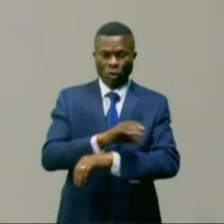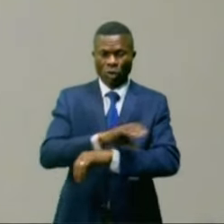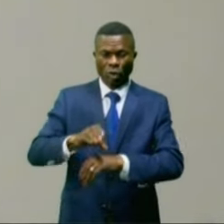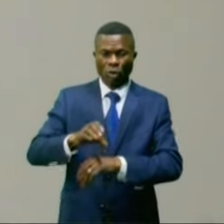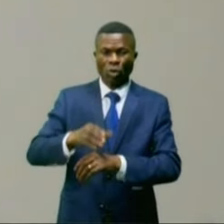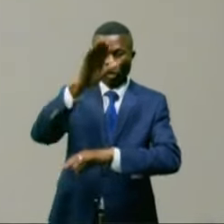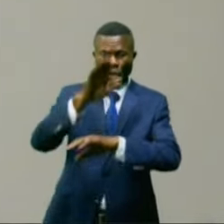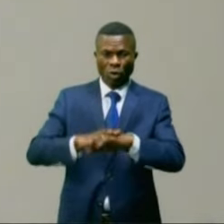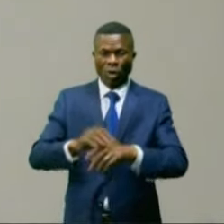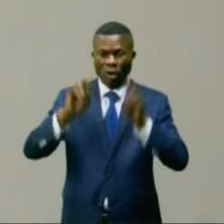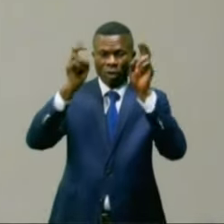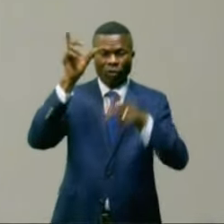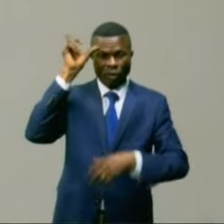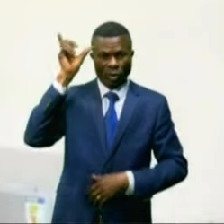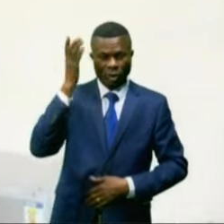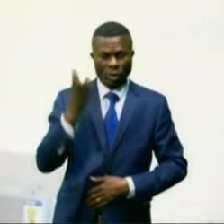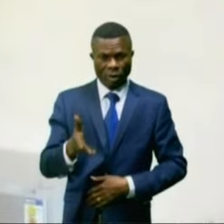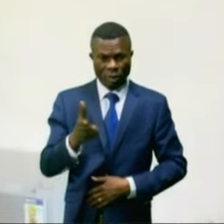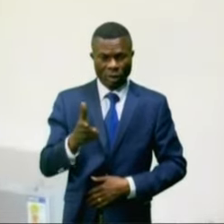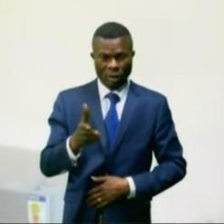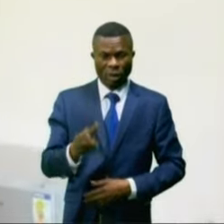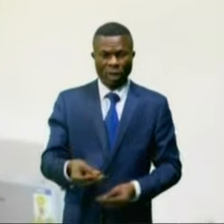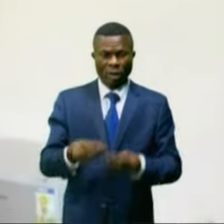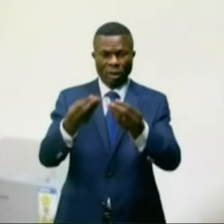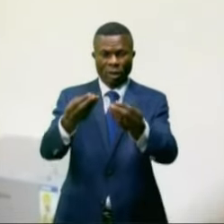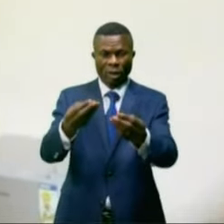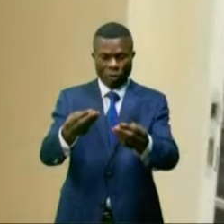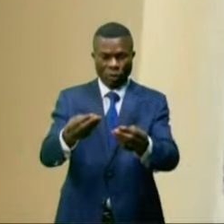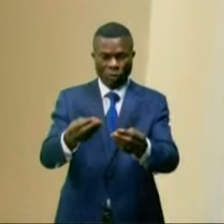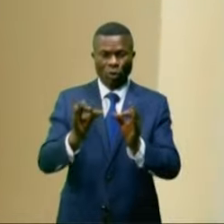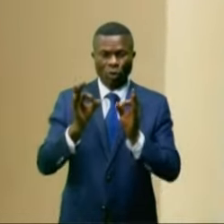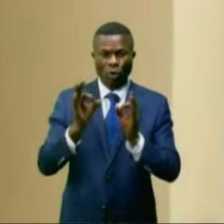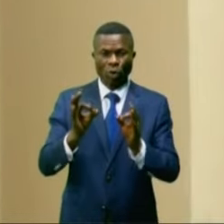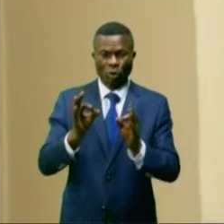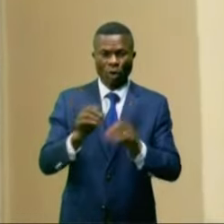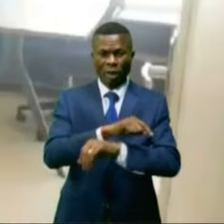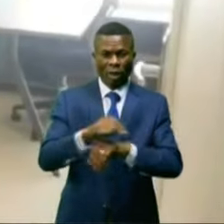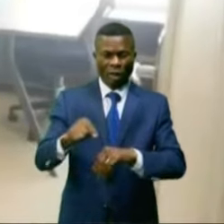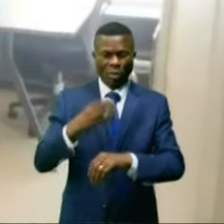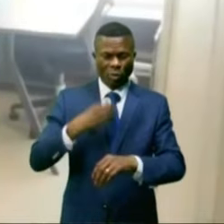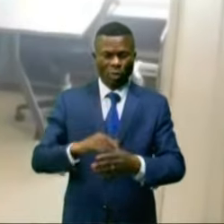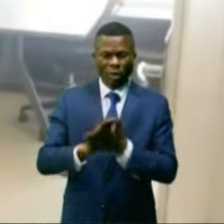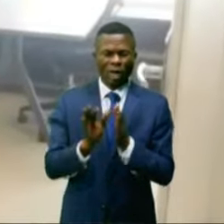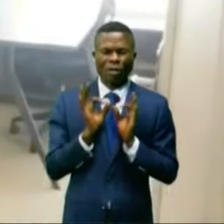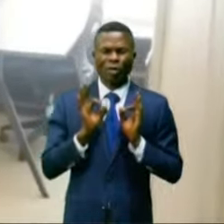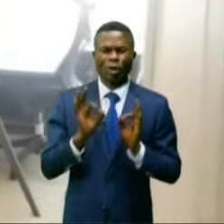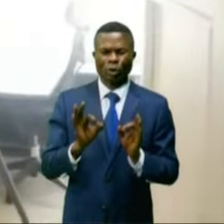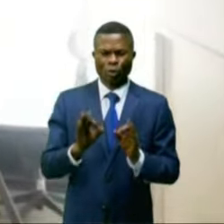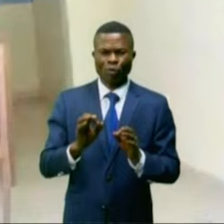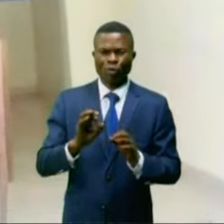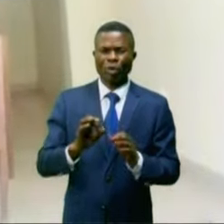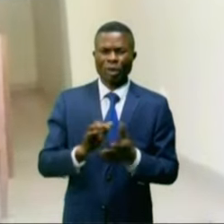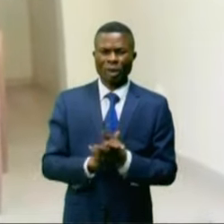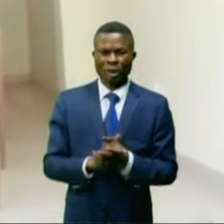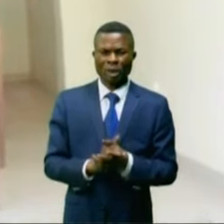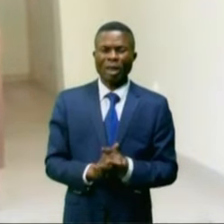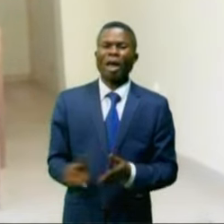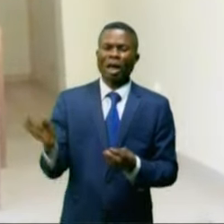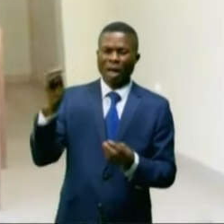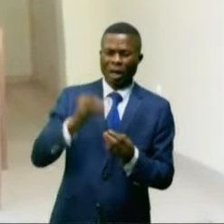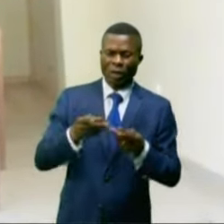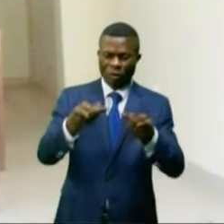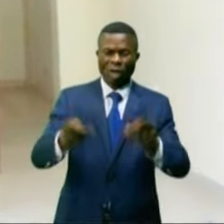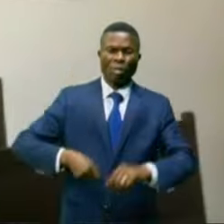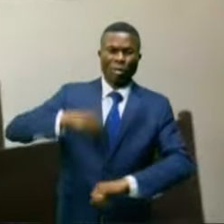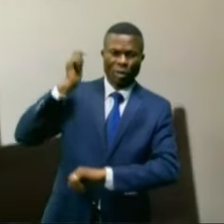de Lubumbashi, vient de remettre à neuf les bureaux des magistrats et rénover la salle d'audience de